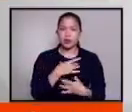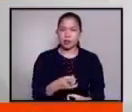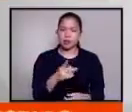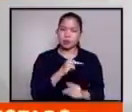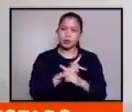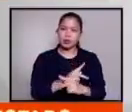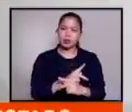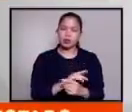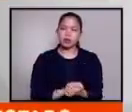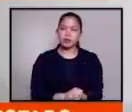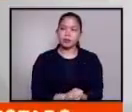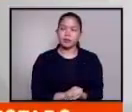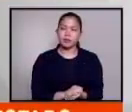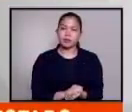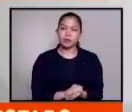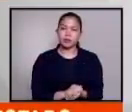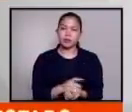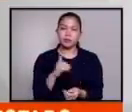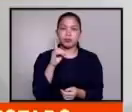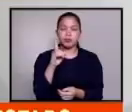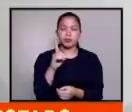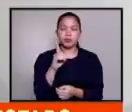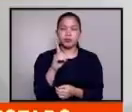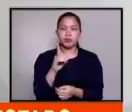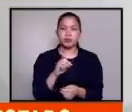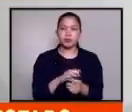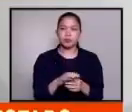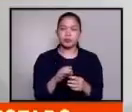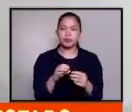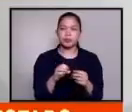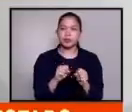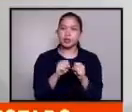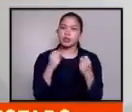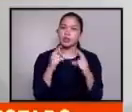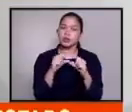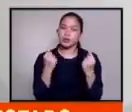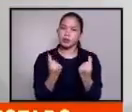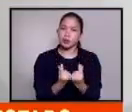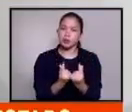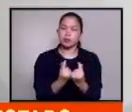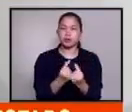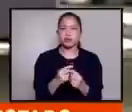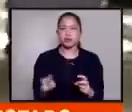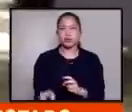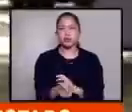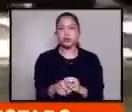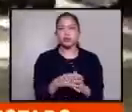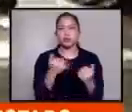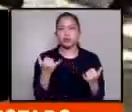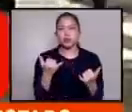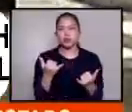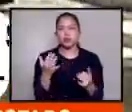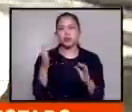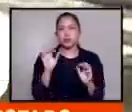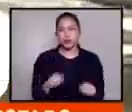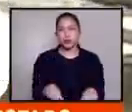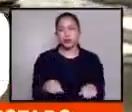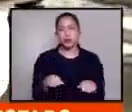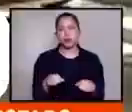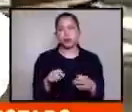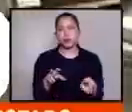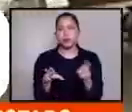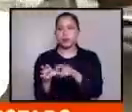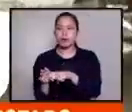protektahan sa isang sektor ng transportasyon. Sa ngayon ay maaari naman sumakay sa